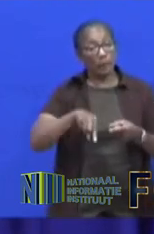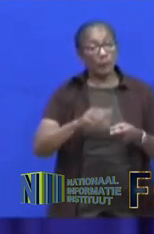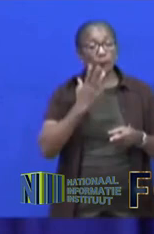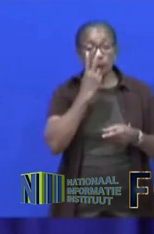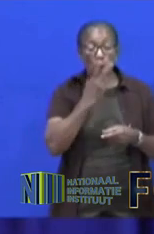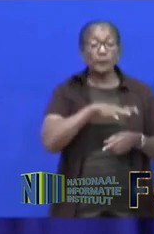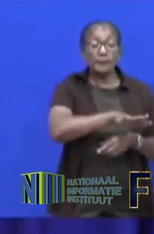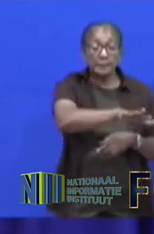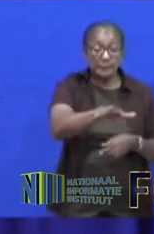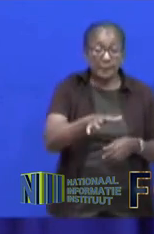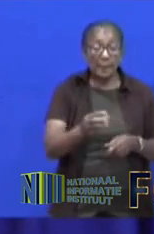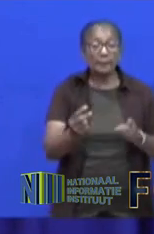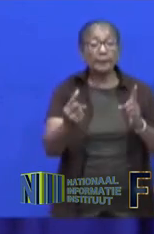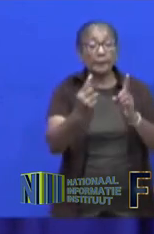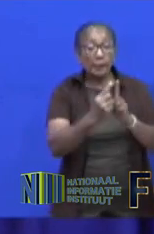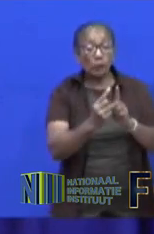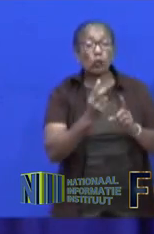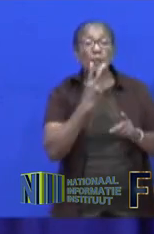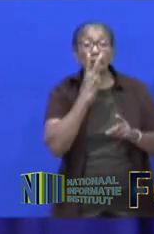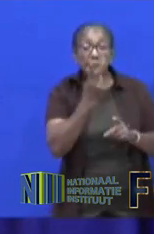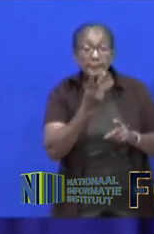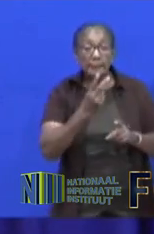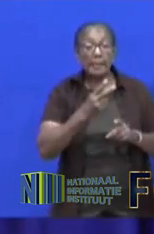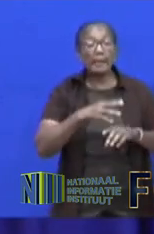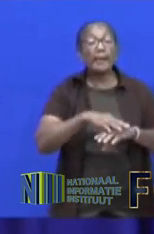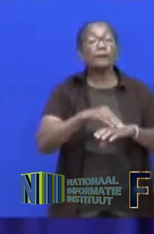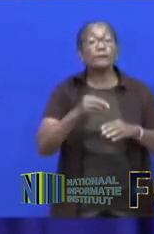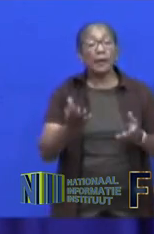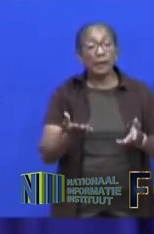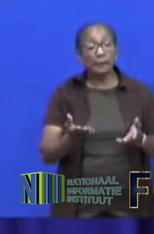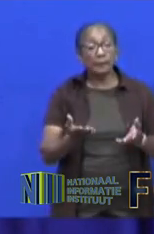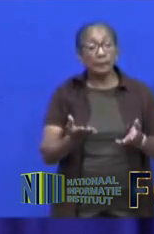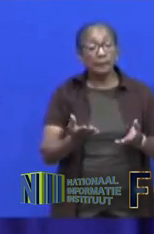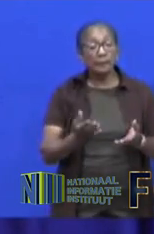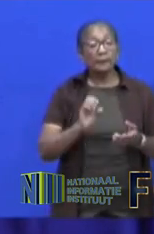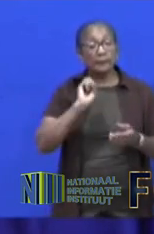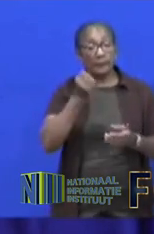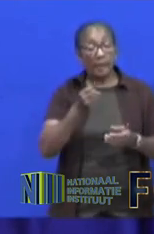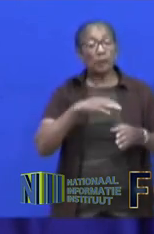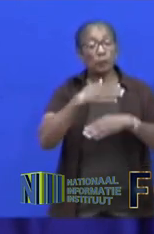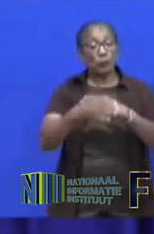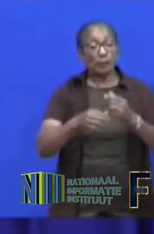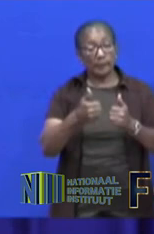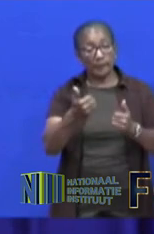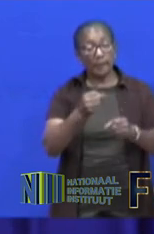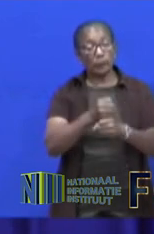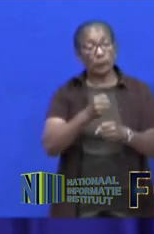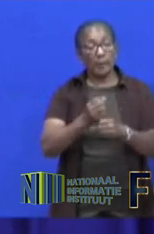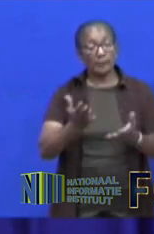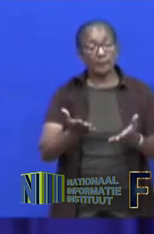het veld tegenkomen en wat we zien en ervaren. Dus daar wordt er aan gewerkt.